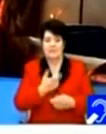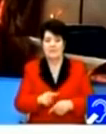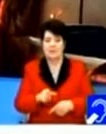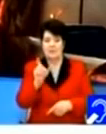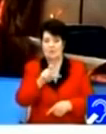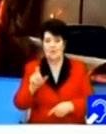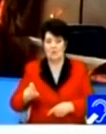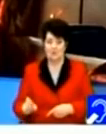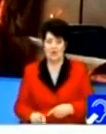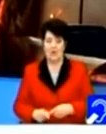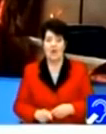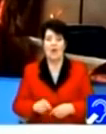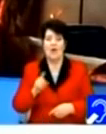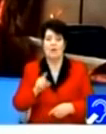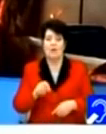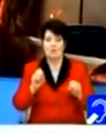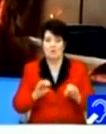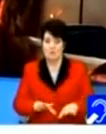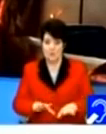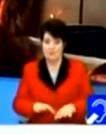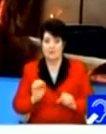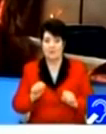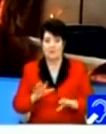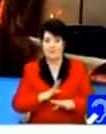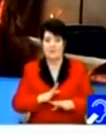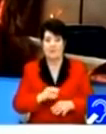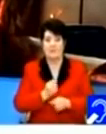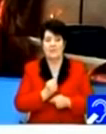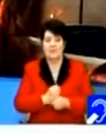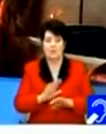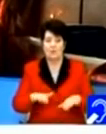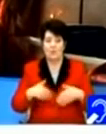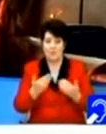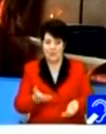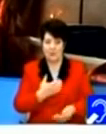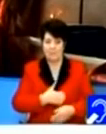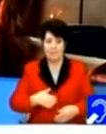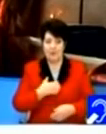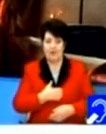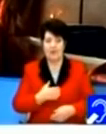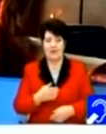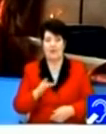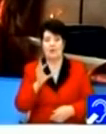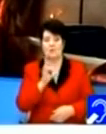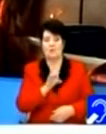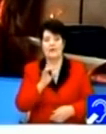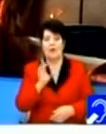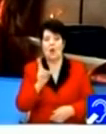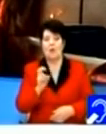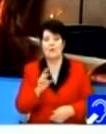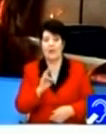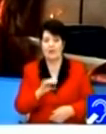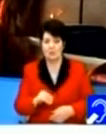mai ales în orele de vârf. O soluție ar fi graficul diferențiat de lucru. Propunerea vine din partea primarului interim Ruslan Codreanu.